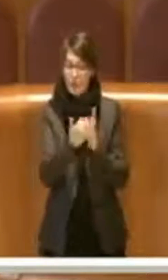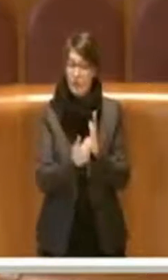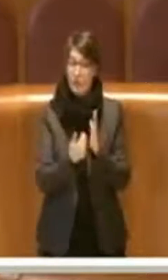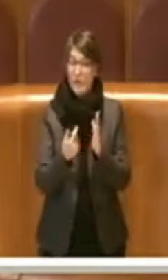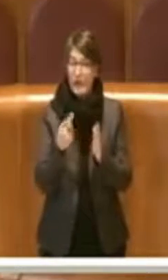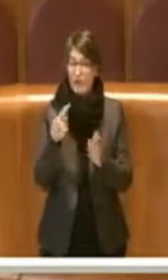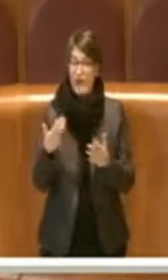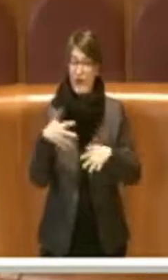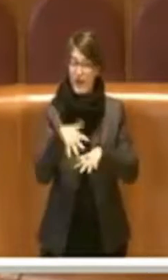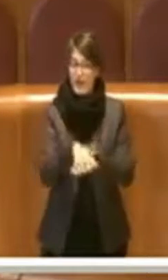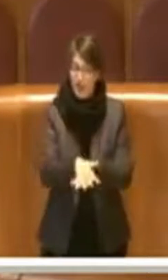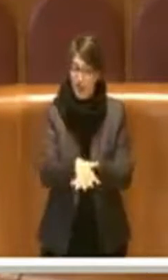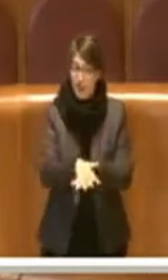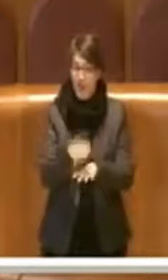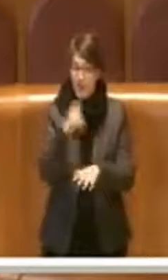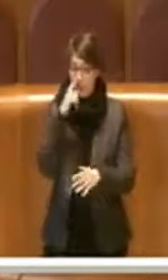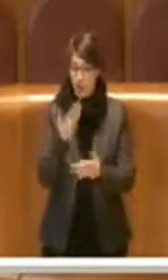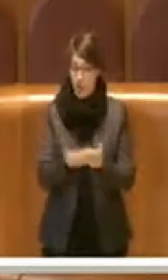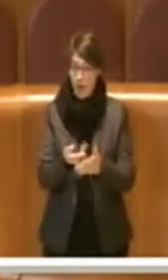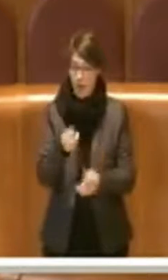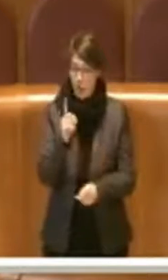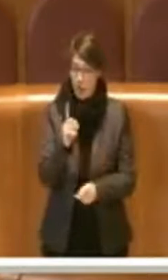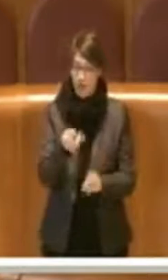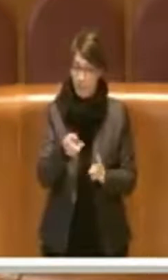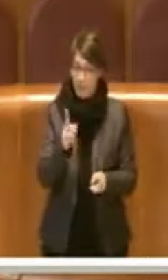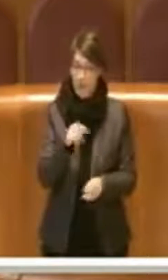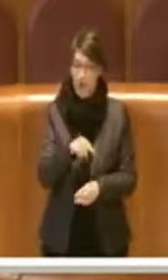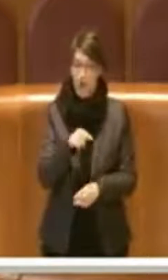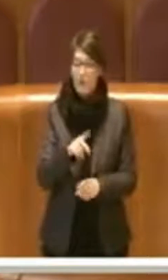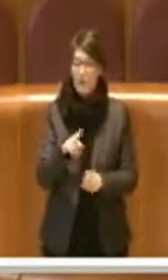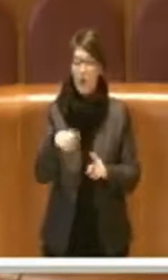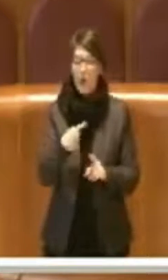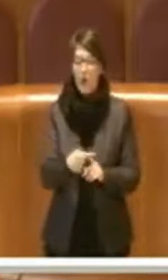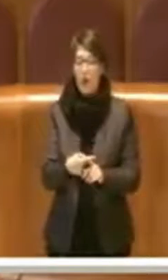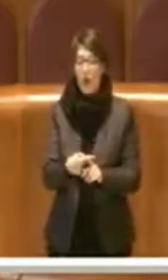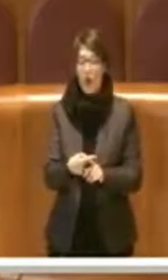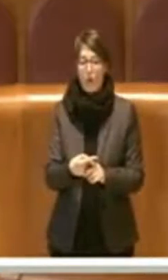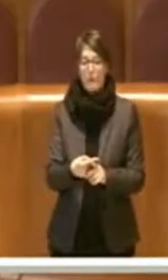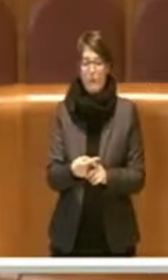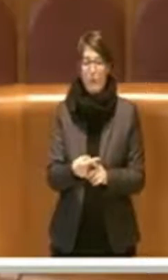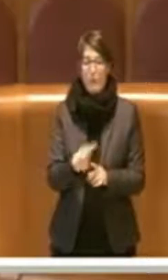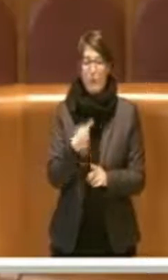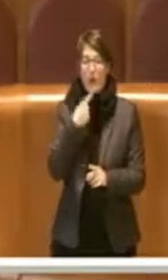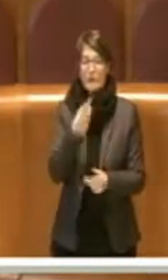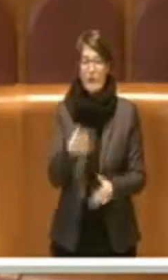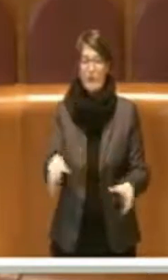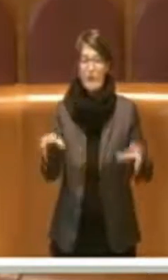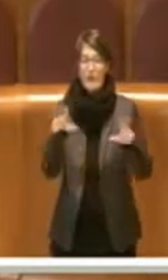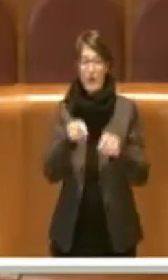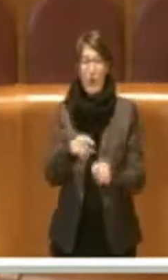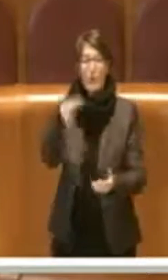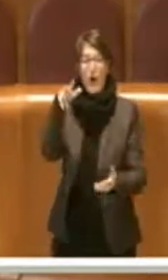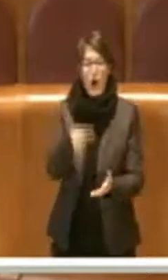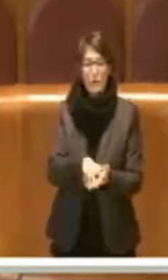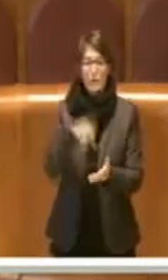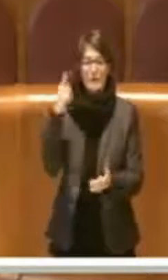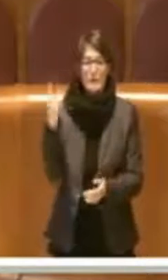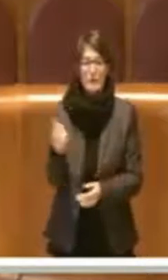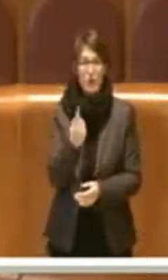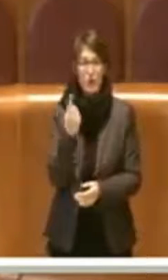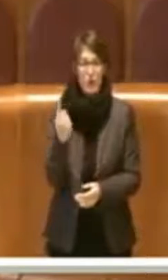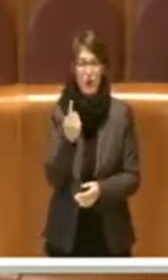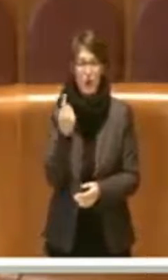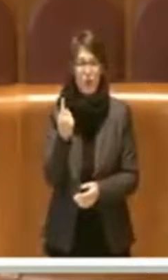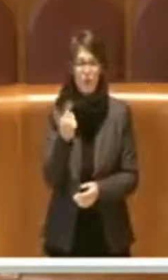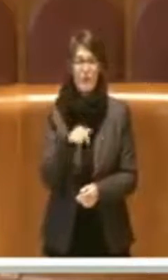soprattutto rimesso in ordine la questione dell'autorizzazione unica che era stata data dal SUAP al centro commerciale